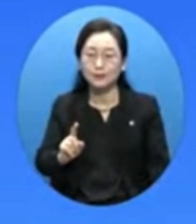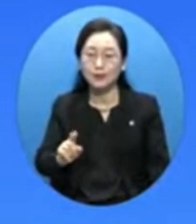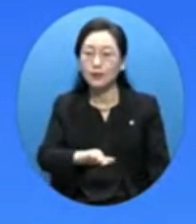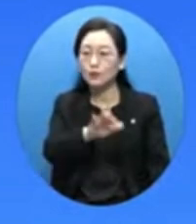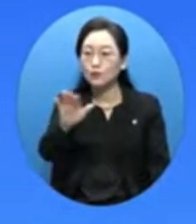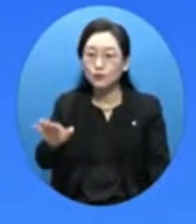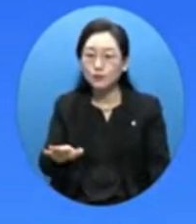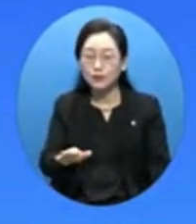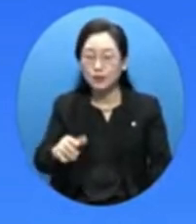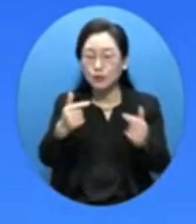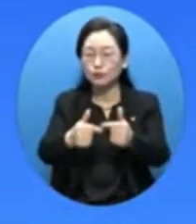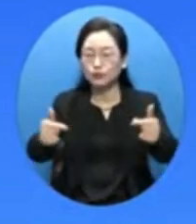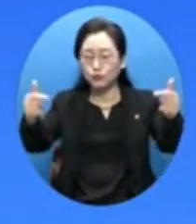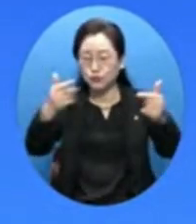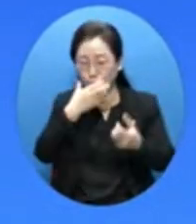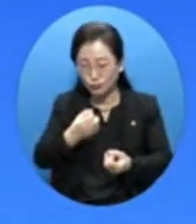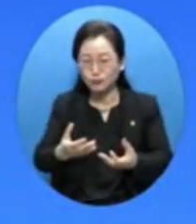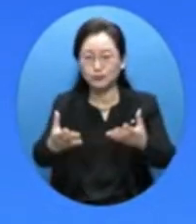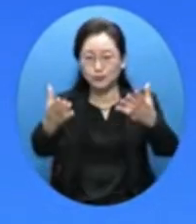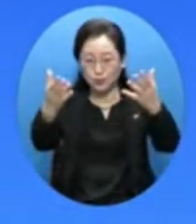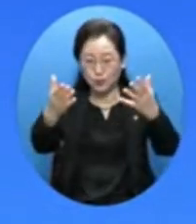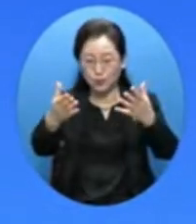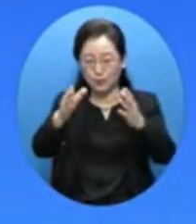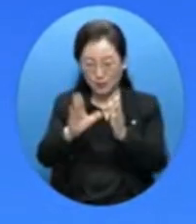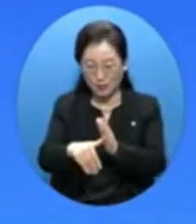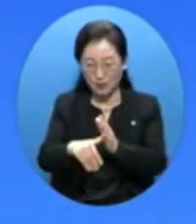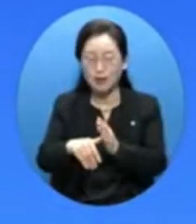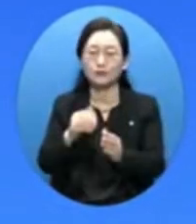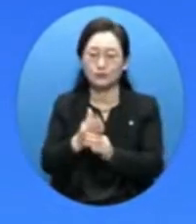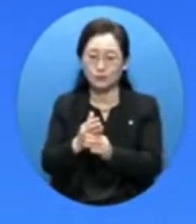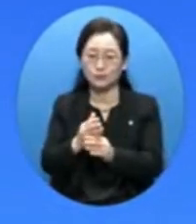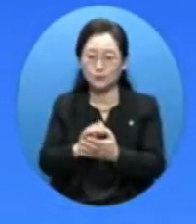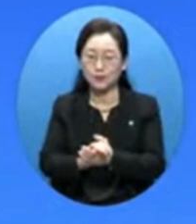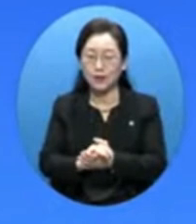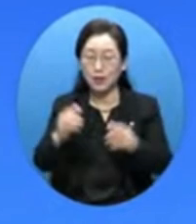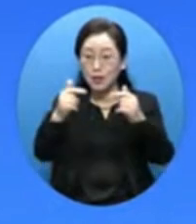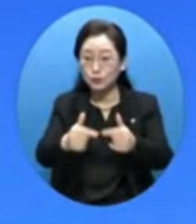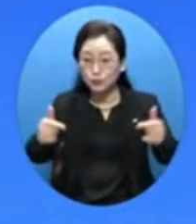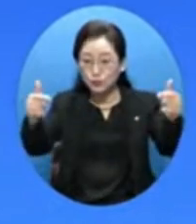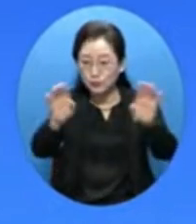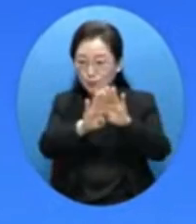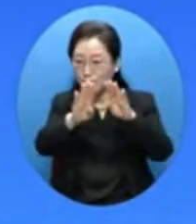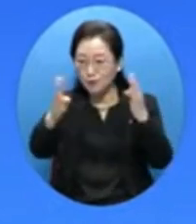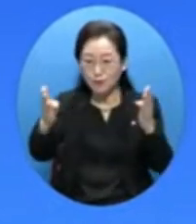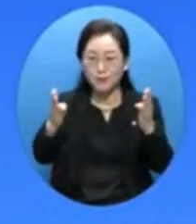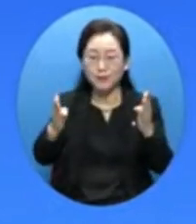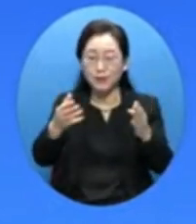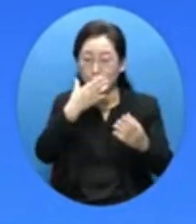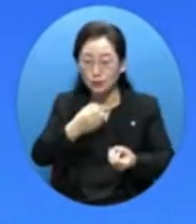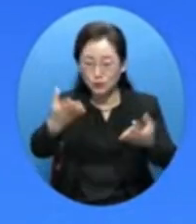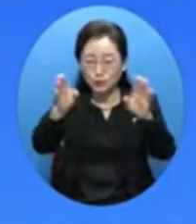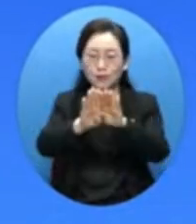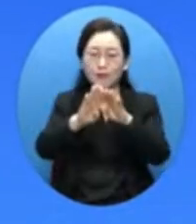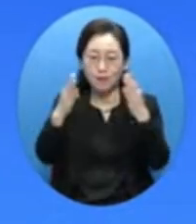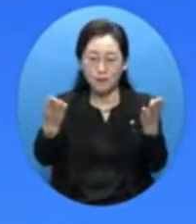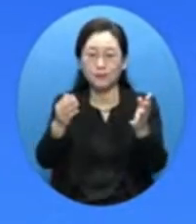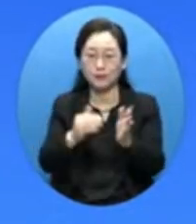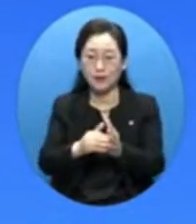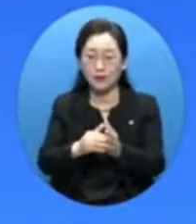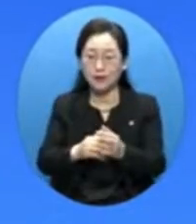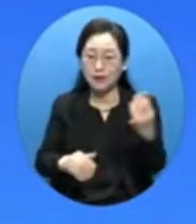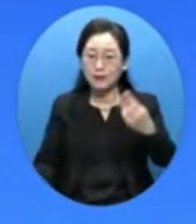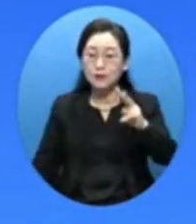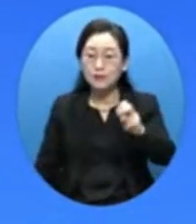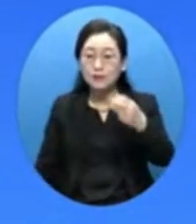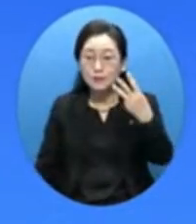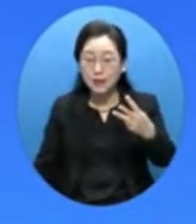부흥의 때, 축복의 때에 살고 있습니다. 부흥의 시대가 열렸습니다. 축복의 시대가 열렸습니다.